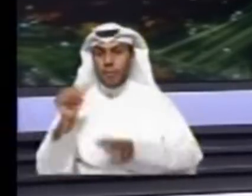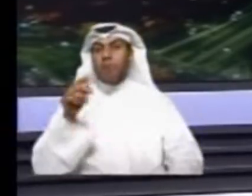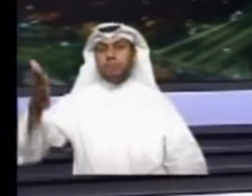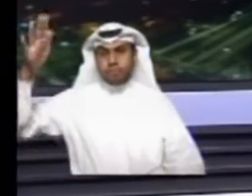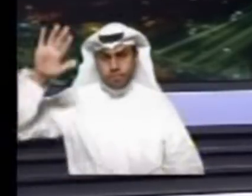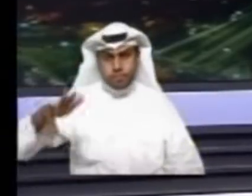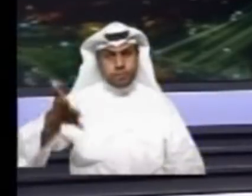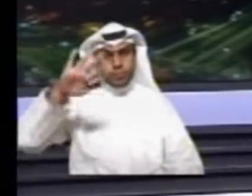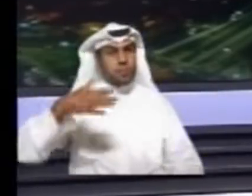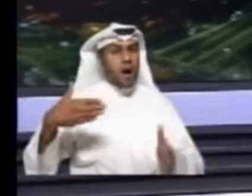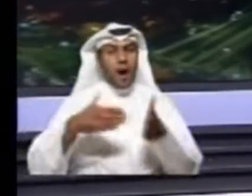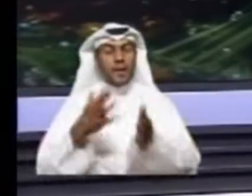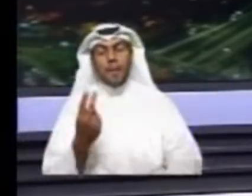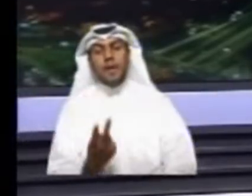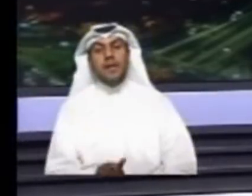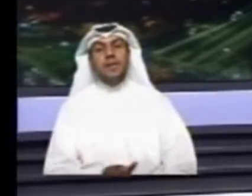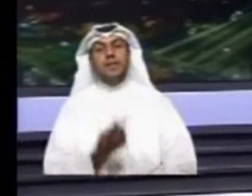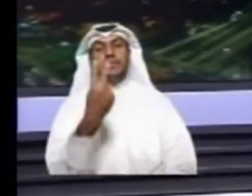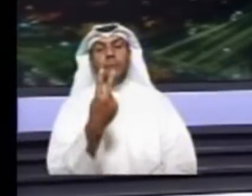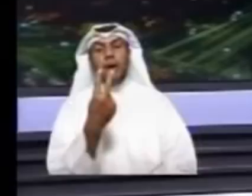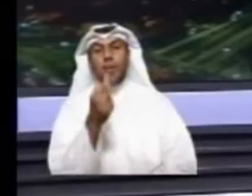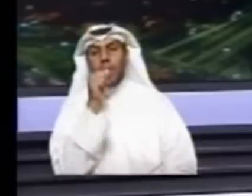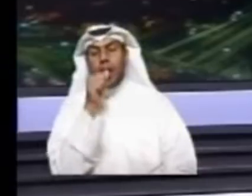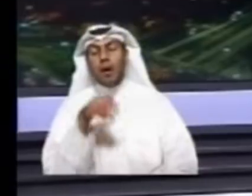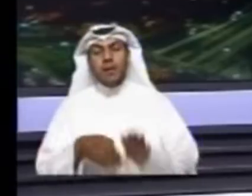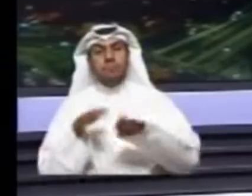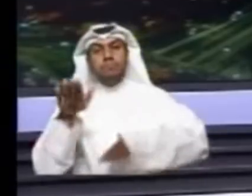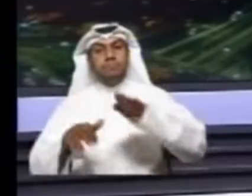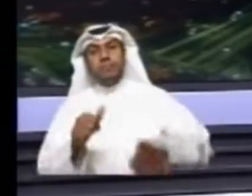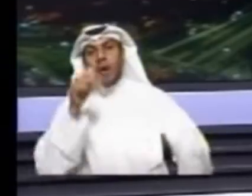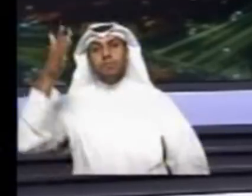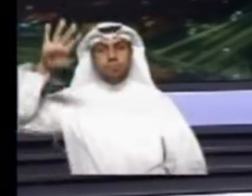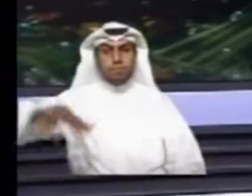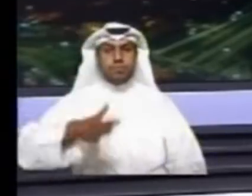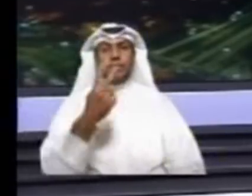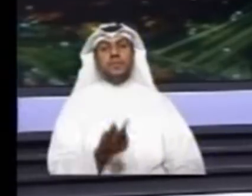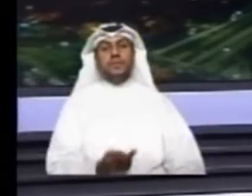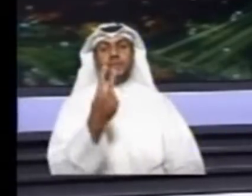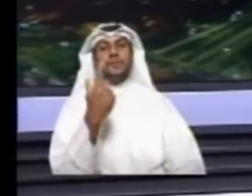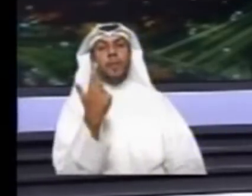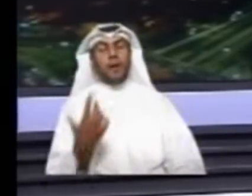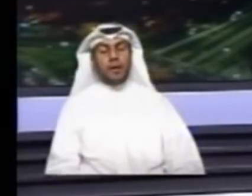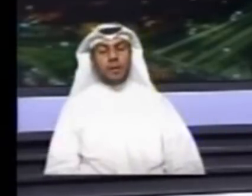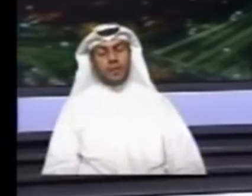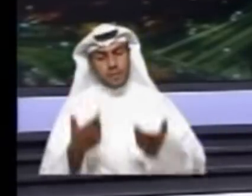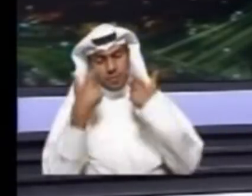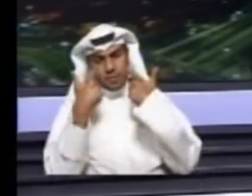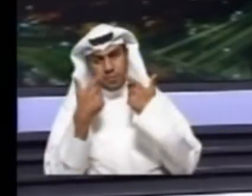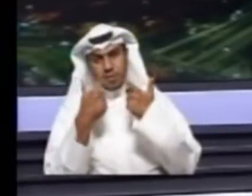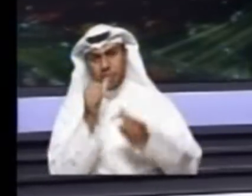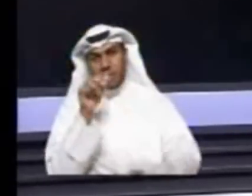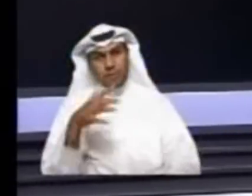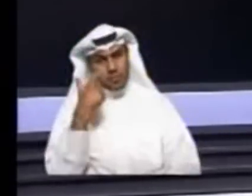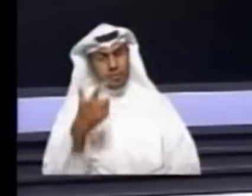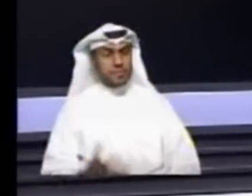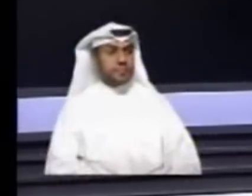قد تجاوز سبعه اقدام لذلك نتمنى منكم خلال الايام القليله القادمه اخذ الحيطه والحذر وايضا متابعه نشراتنا الجويه